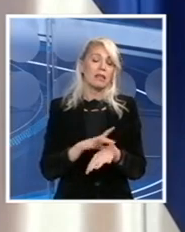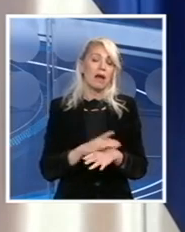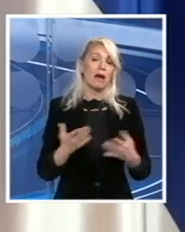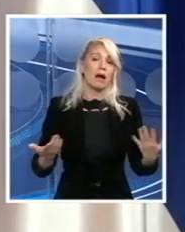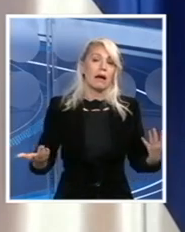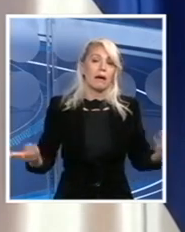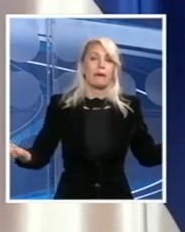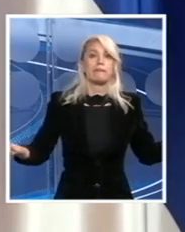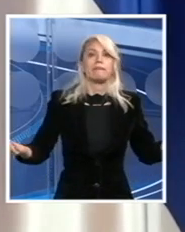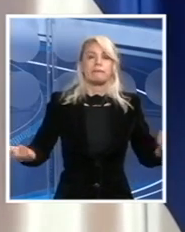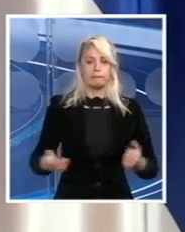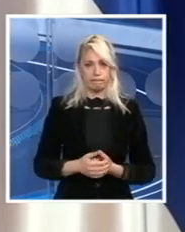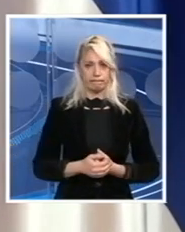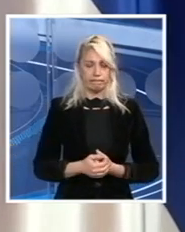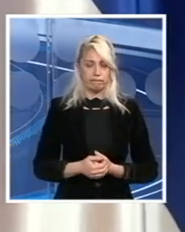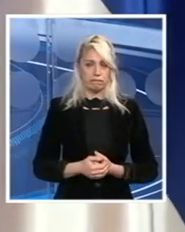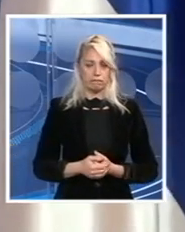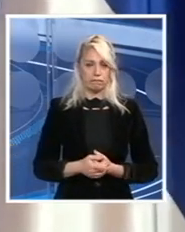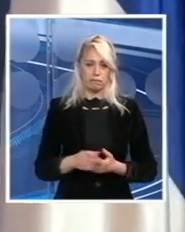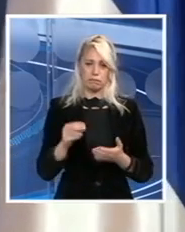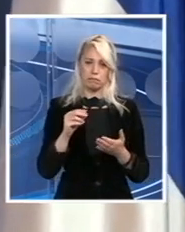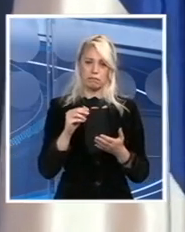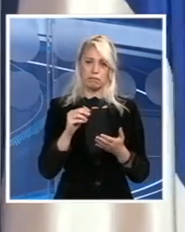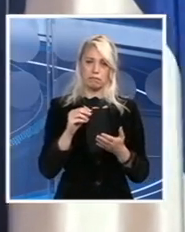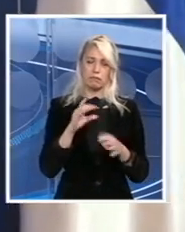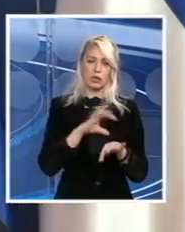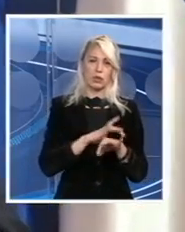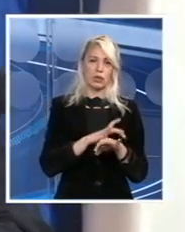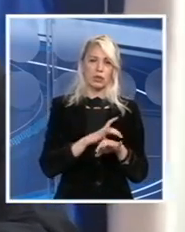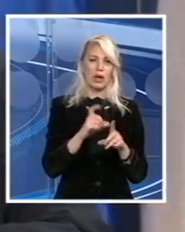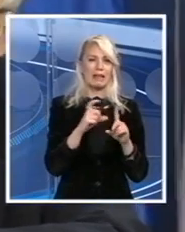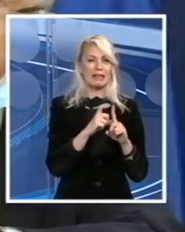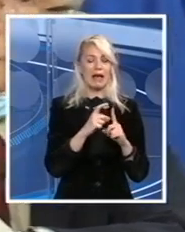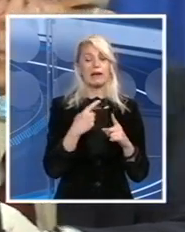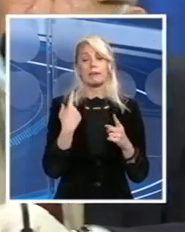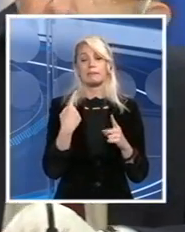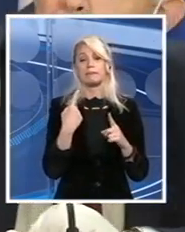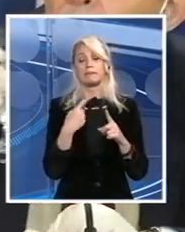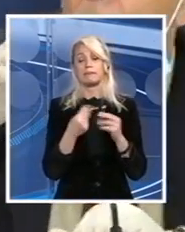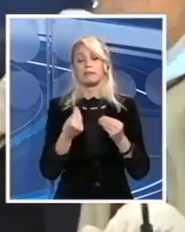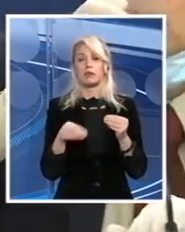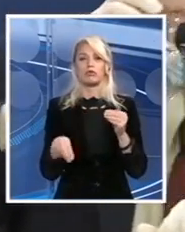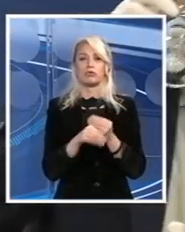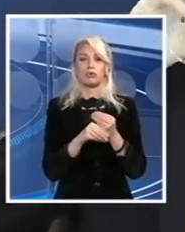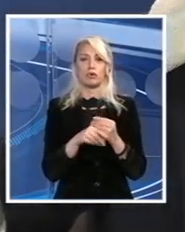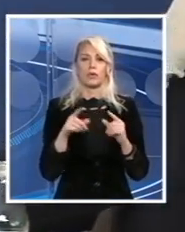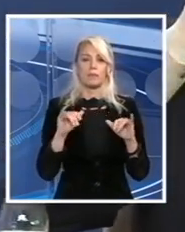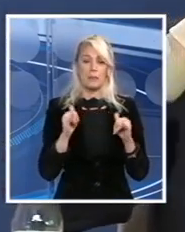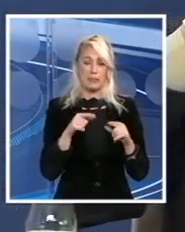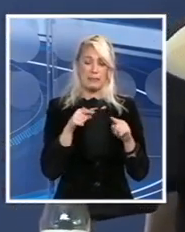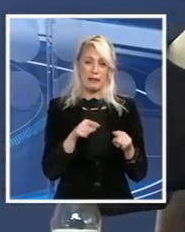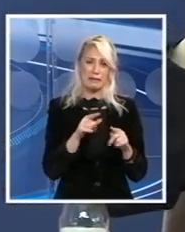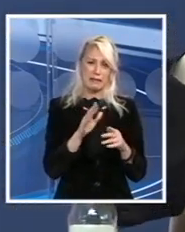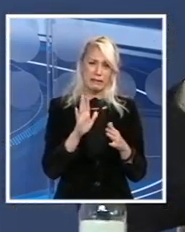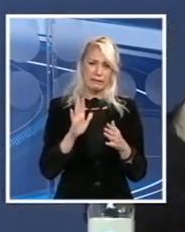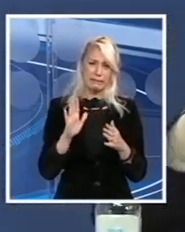nikakvog opravdanja u ovom trenutku. Ali moramo još nešto da napomenemo. Jesu se saznanja o ovom virusu od samog